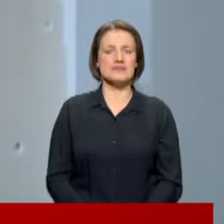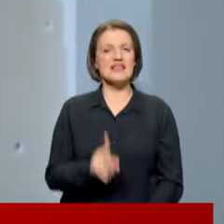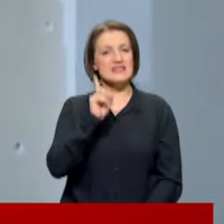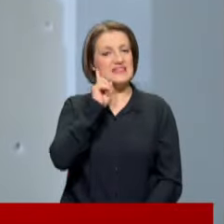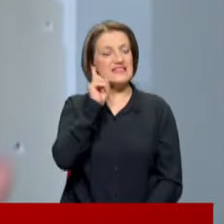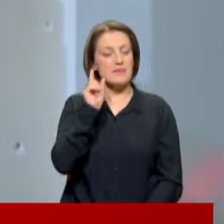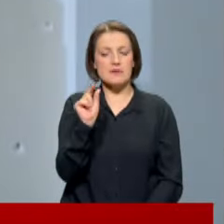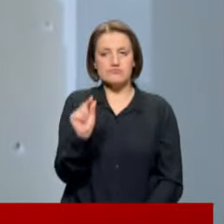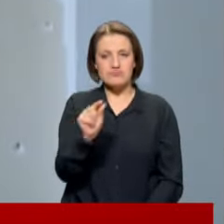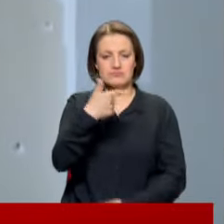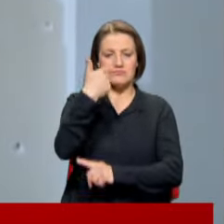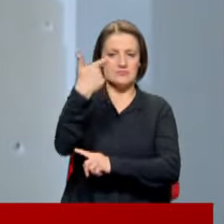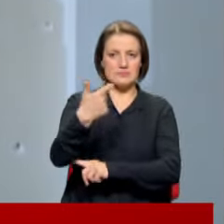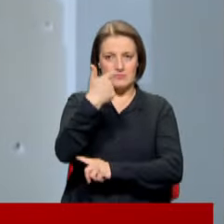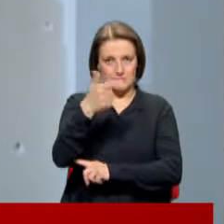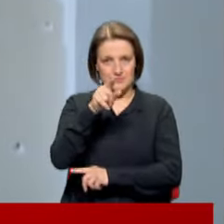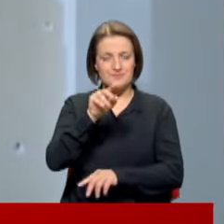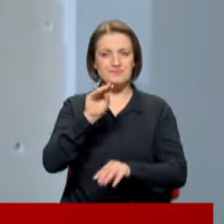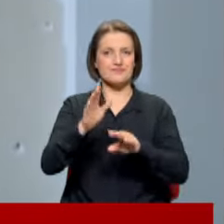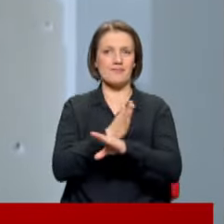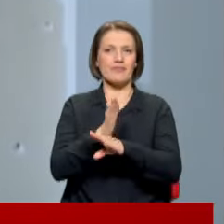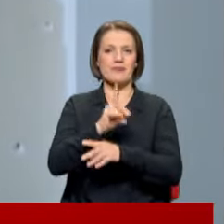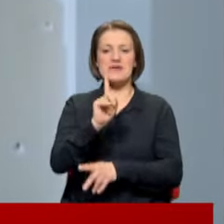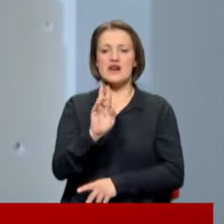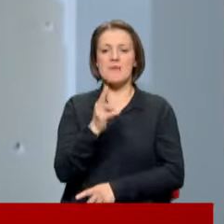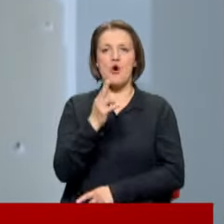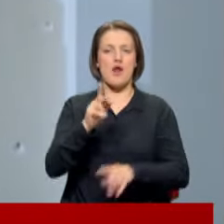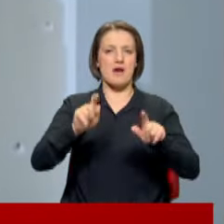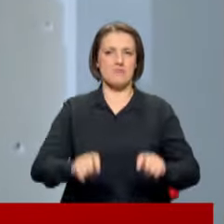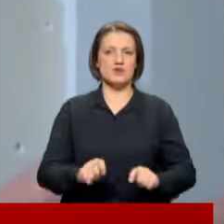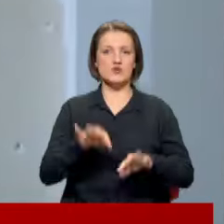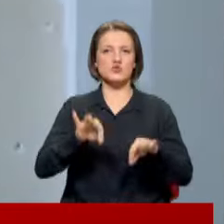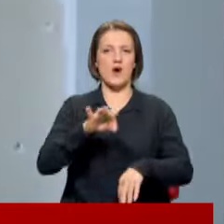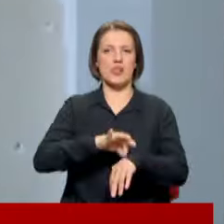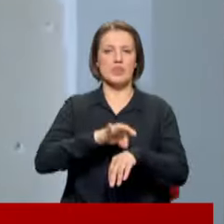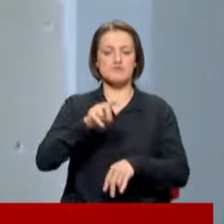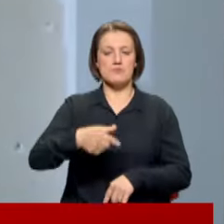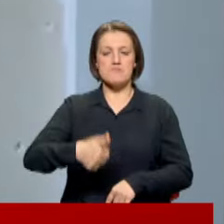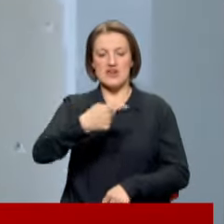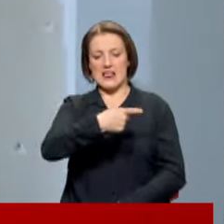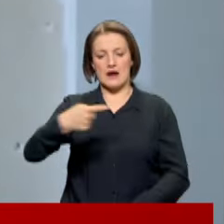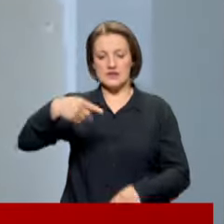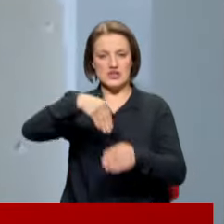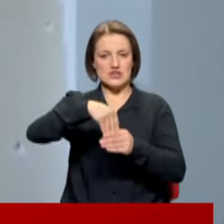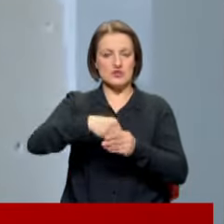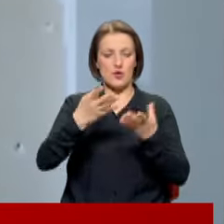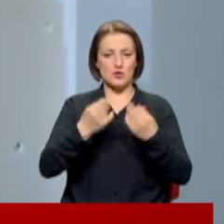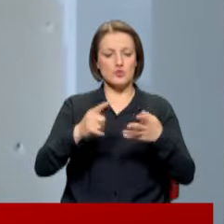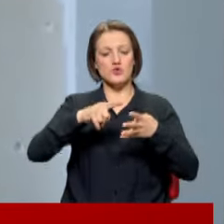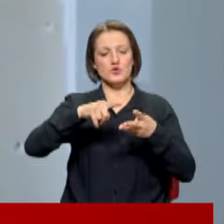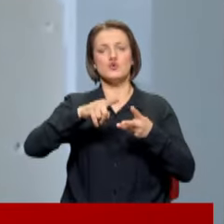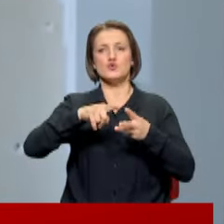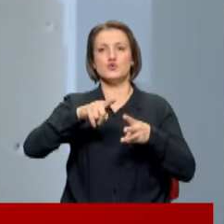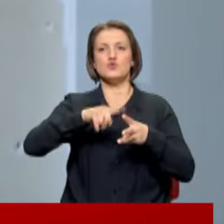Dinleme cihazları, görüntü cihazları ile ilgili bir raporlama yapılacak. Şu anda bu başkanlık katı içinde bulunduğumuz kat, 3.